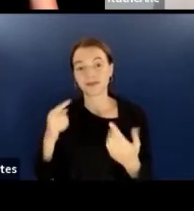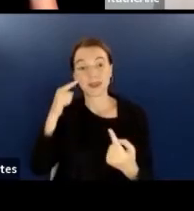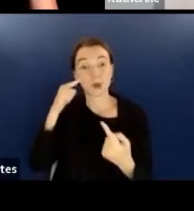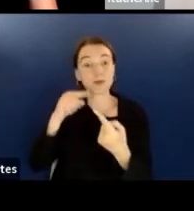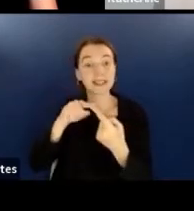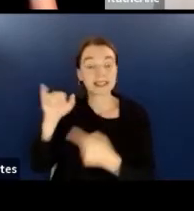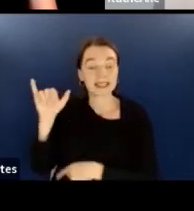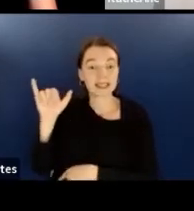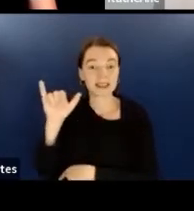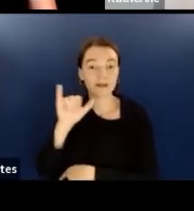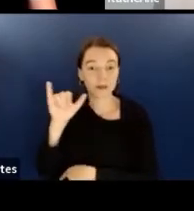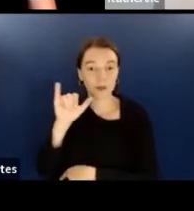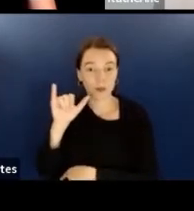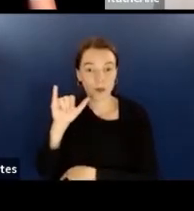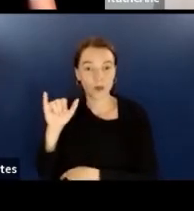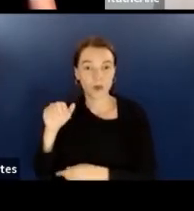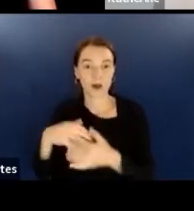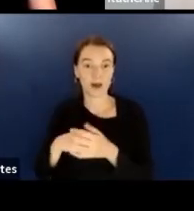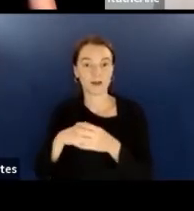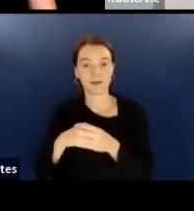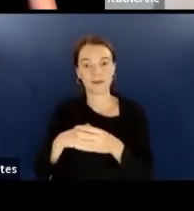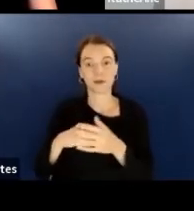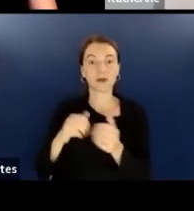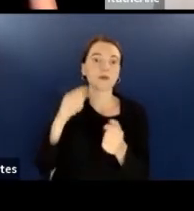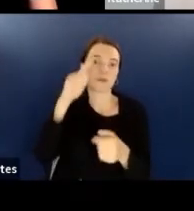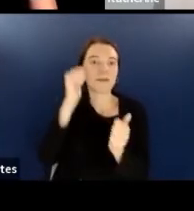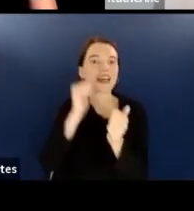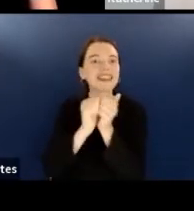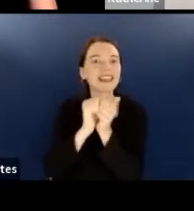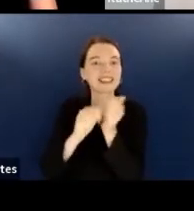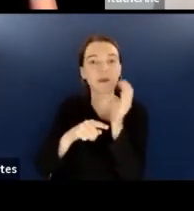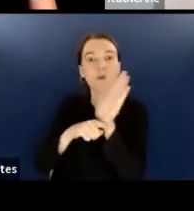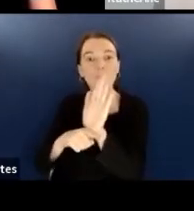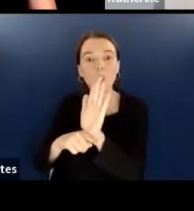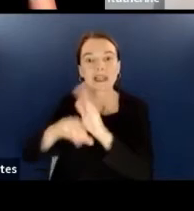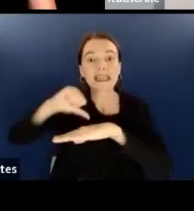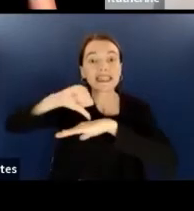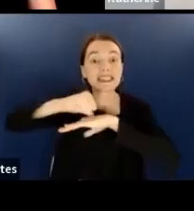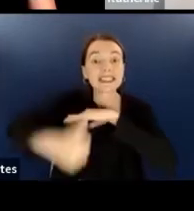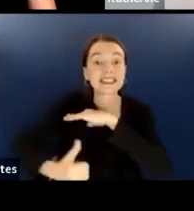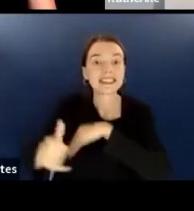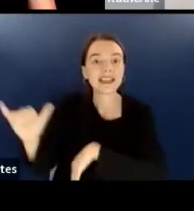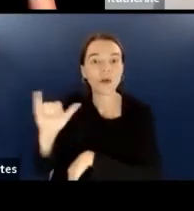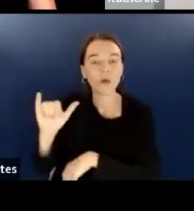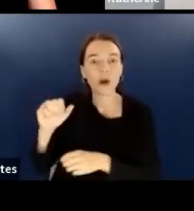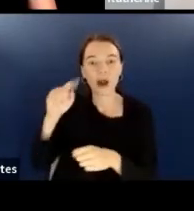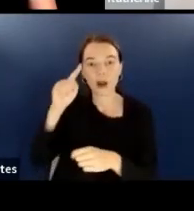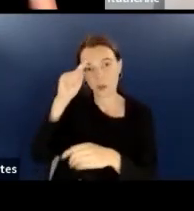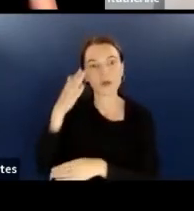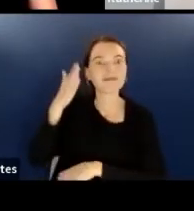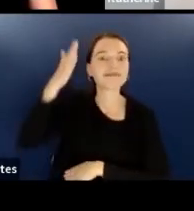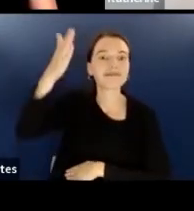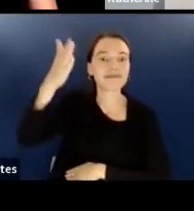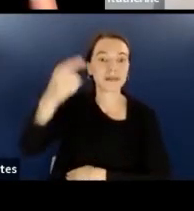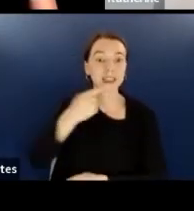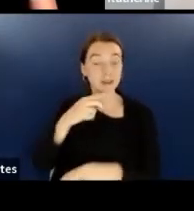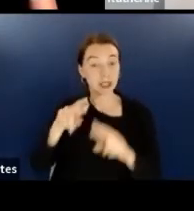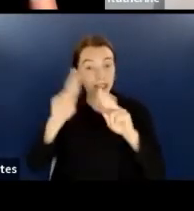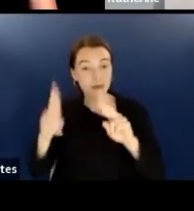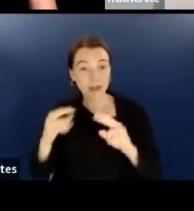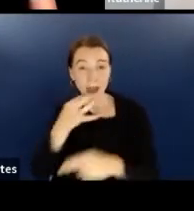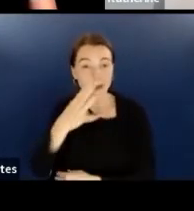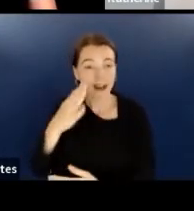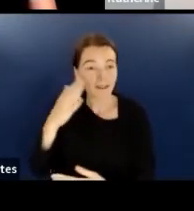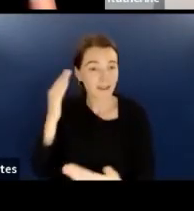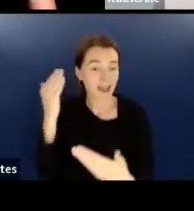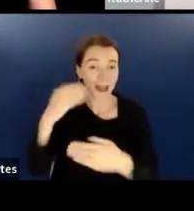montrer le genre de choses qu'on voulait faire sans pour autant que ce ne soit un résultat final. Et donc pour faire ça, on a développé